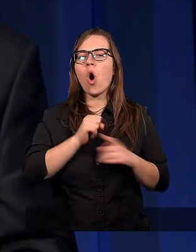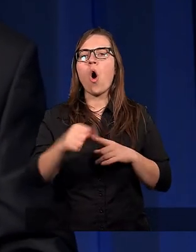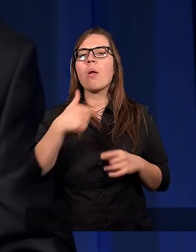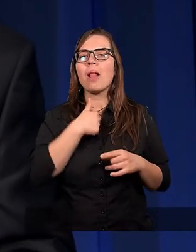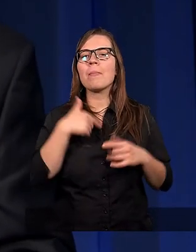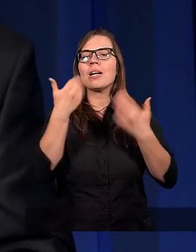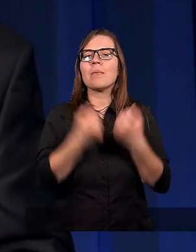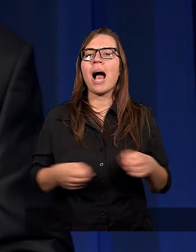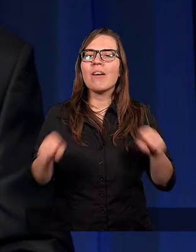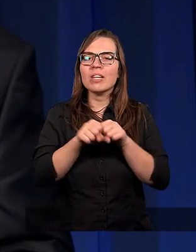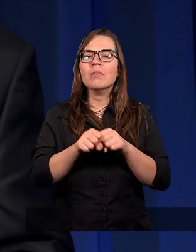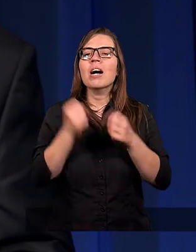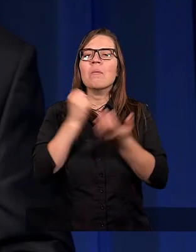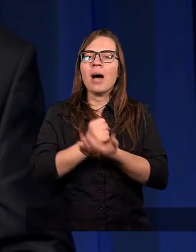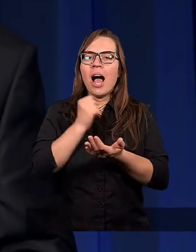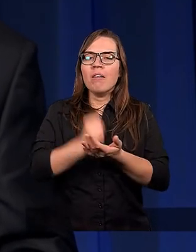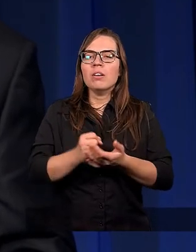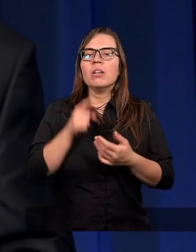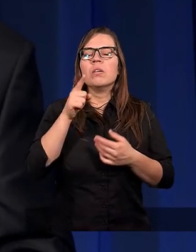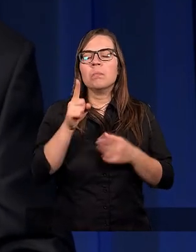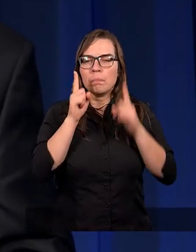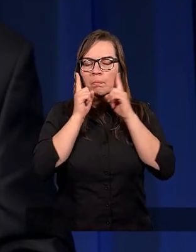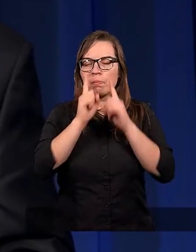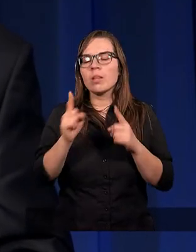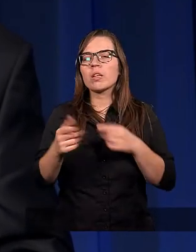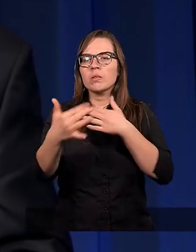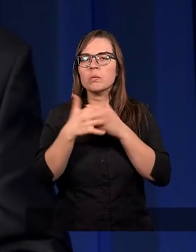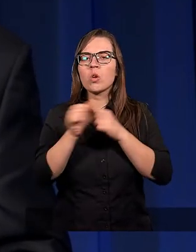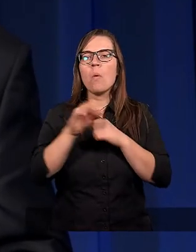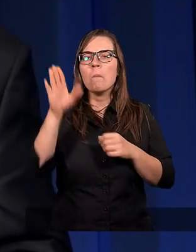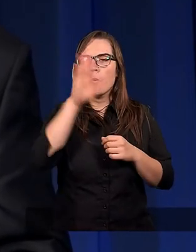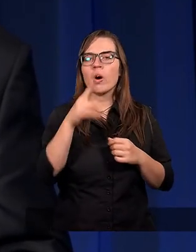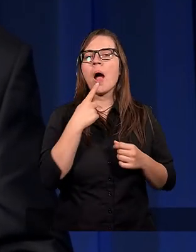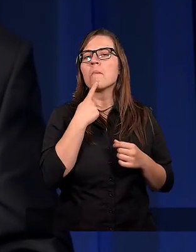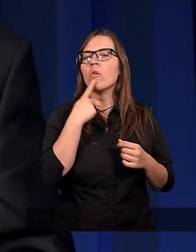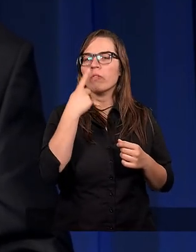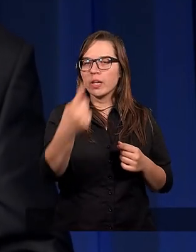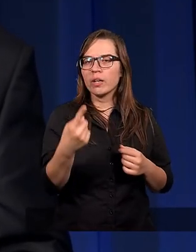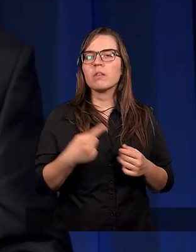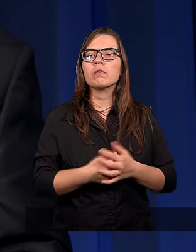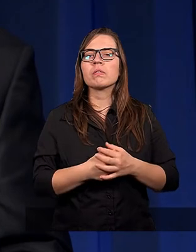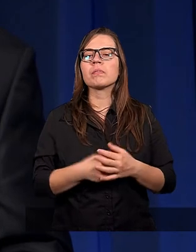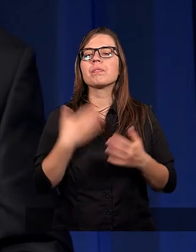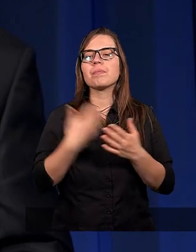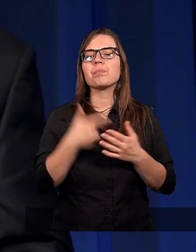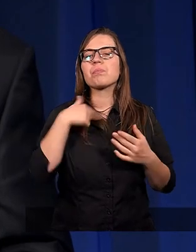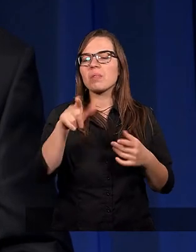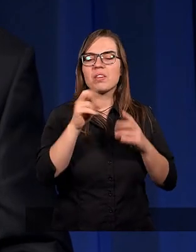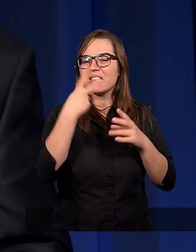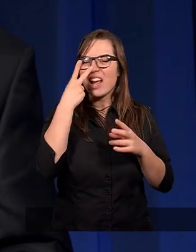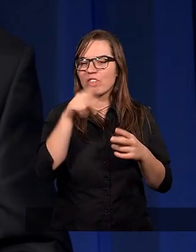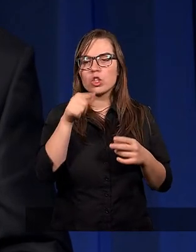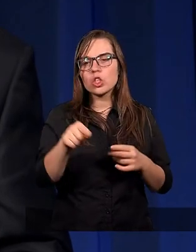mnie sprawiedliwych praw. Pragną zbliżenia się do Boga, powiadając, dlaczego pościmy, a ty tego nie